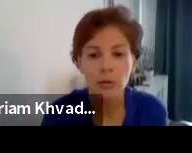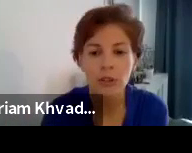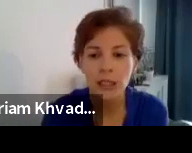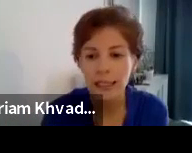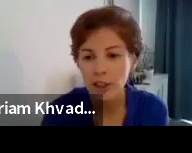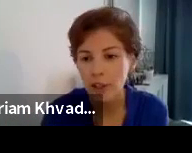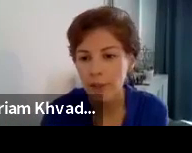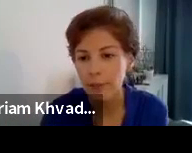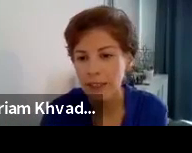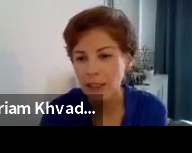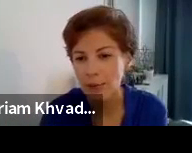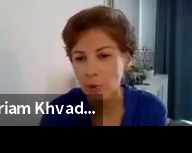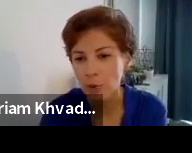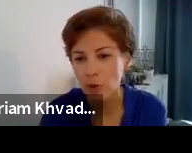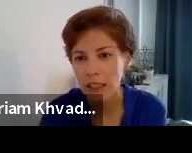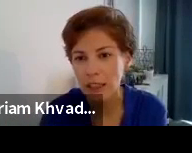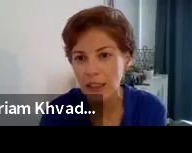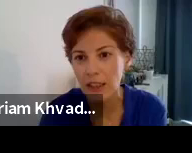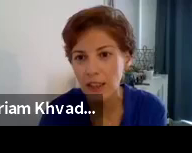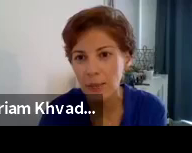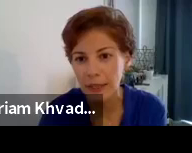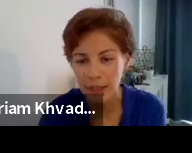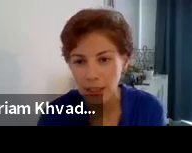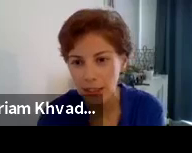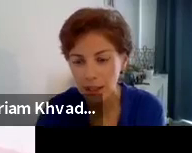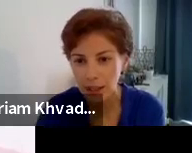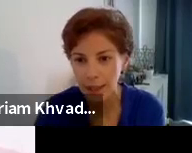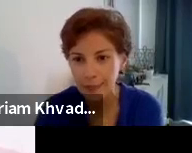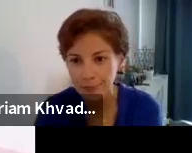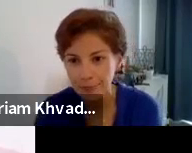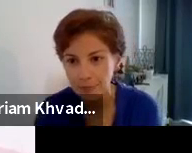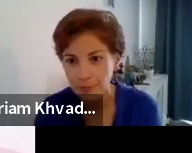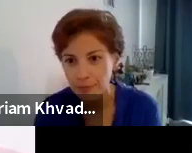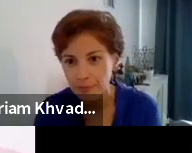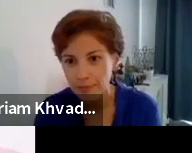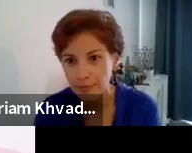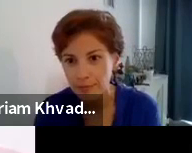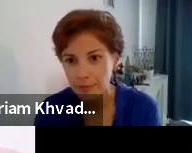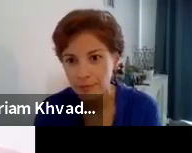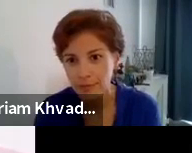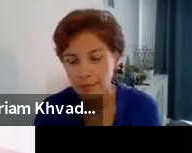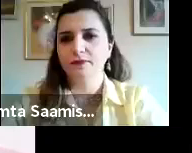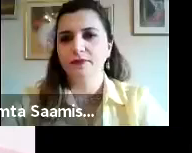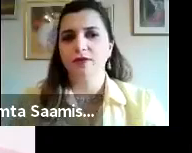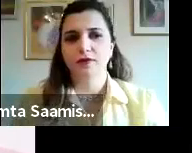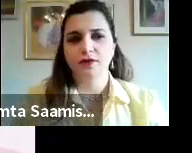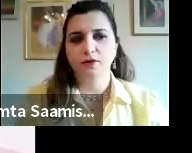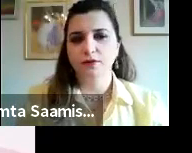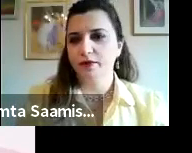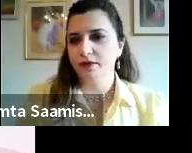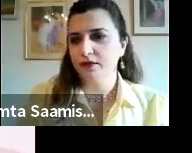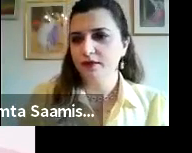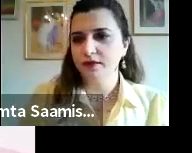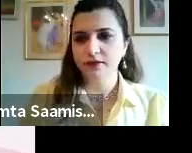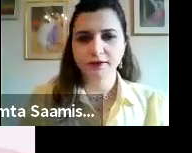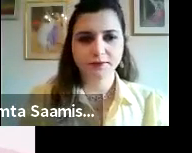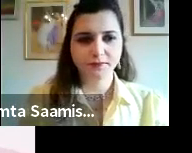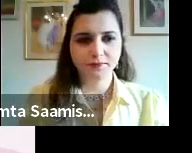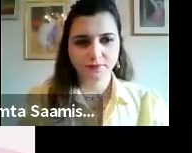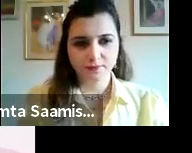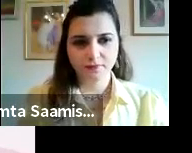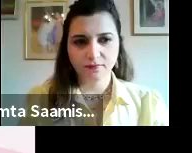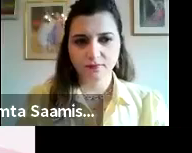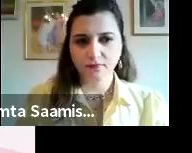ოჯახის წევრზე და ასე შემდეგ. მაინტერესებს თუ ჩანს პრეზენტაცია. დიახ, დიახ, ხედავთ